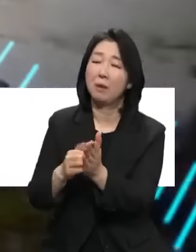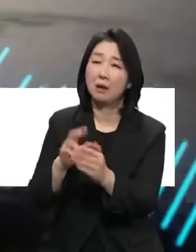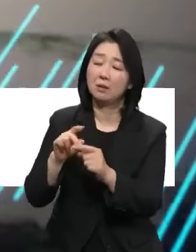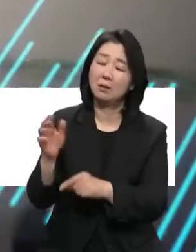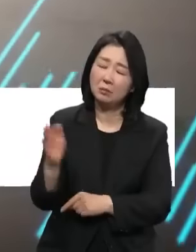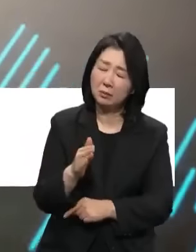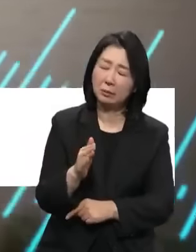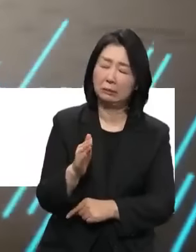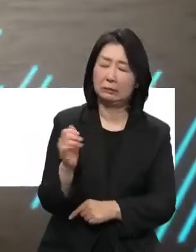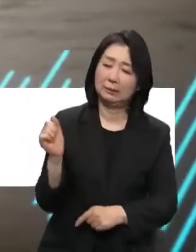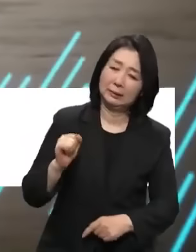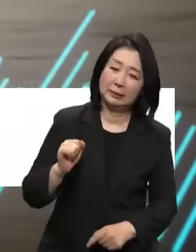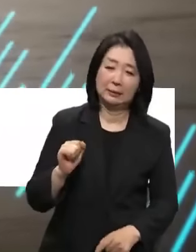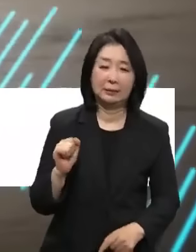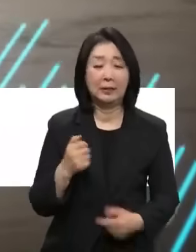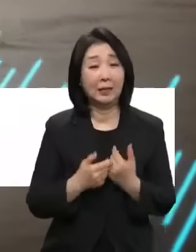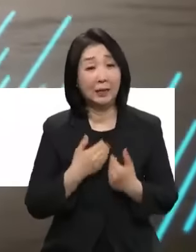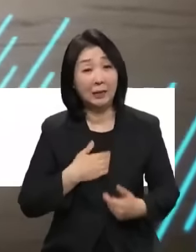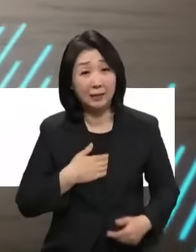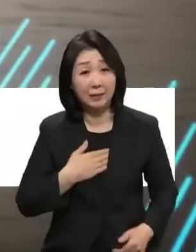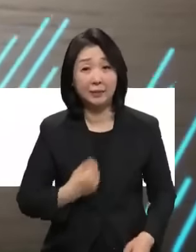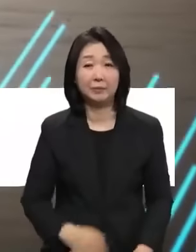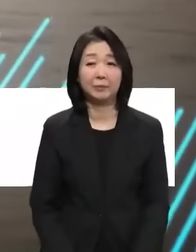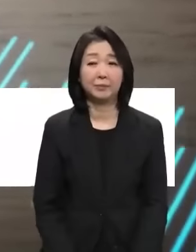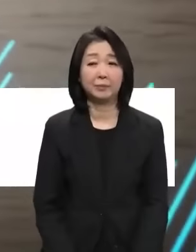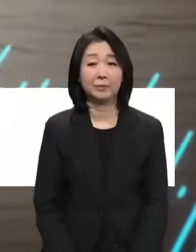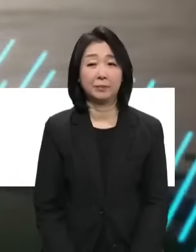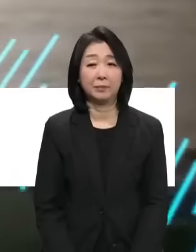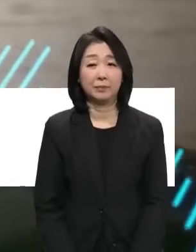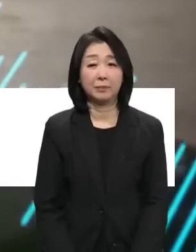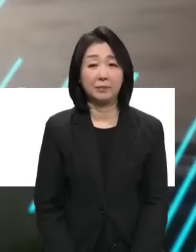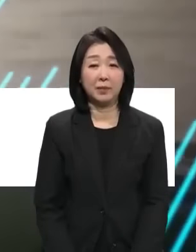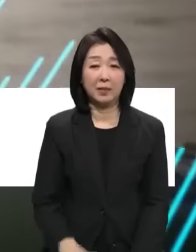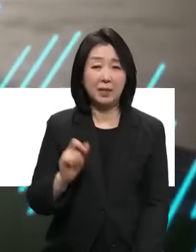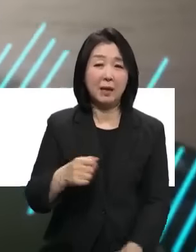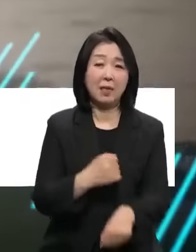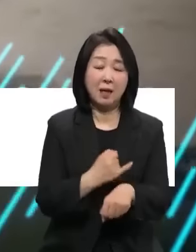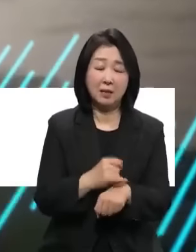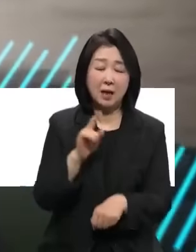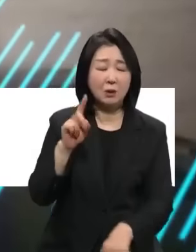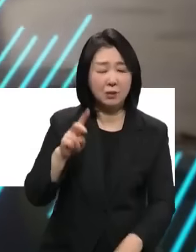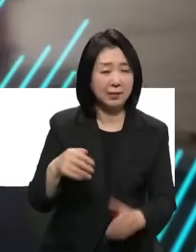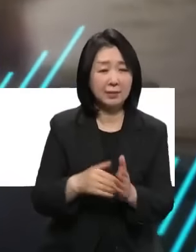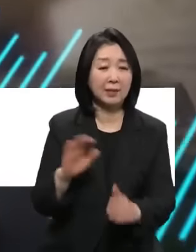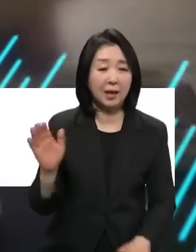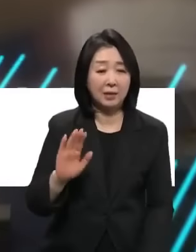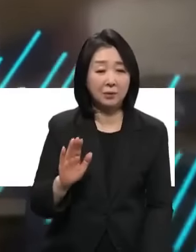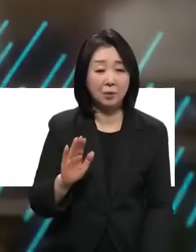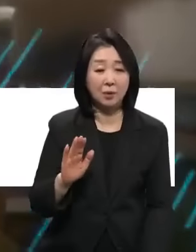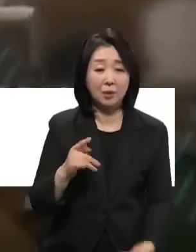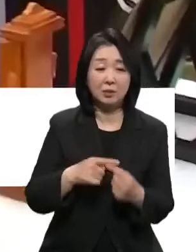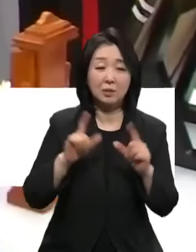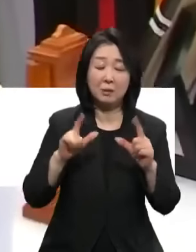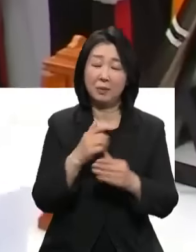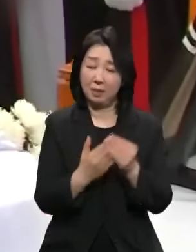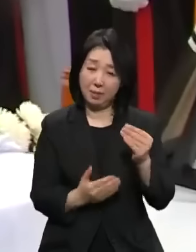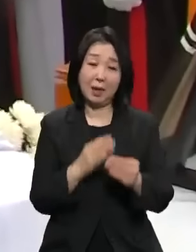이게 첫날부터 뭐 알잖아. 예예. 이제 강인하게 이렇게 해야지 하루 이틀 갈 거다. 첫날부터 막 상이 떨어져서 그러면 안 된다